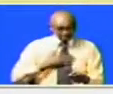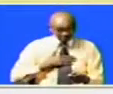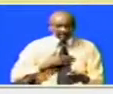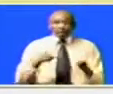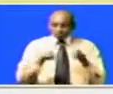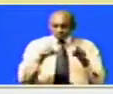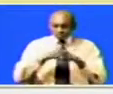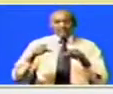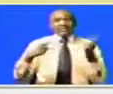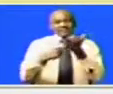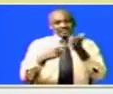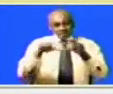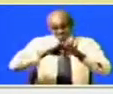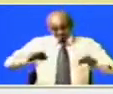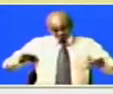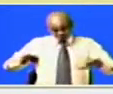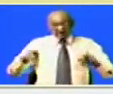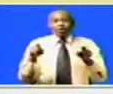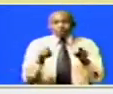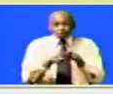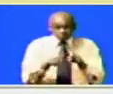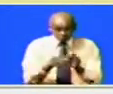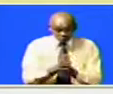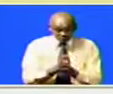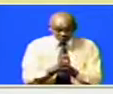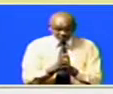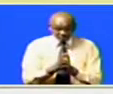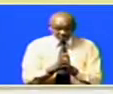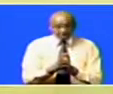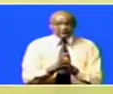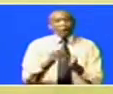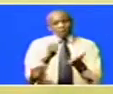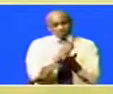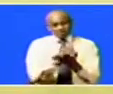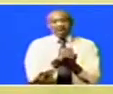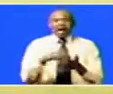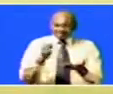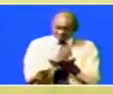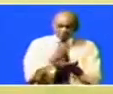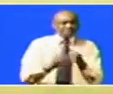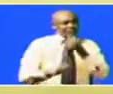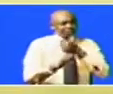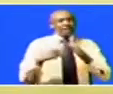benchi yangu yote ya ufundi, alafu pia kama ofisi umetupatia support nzuri.